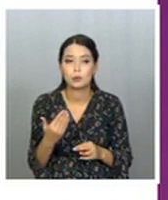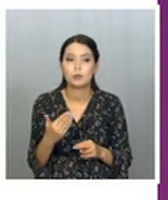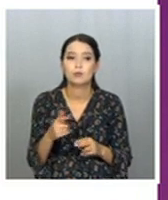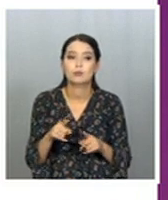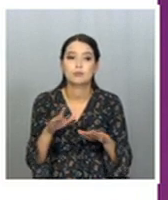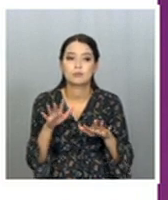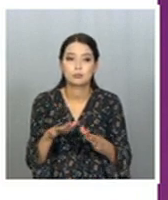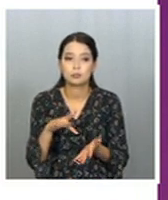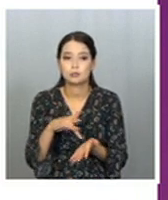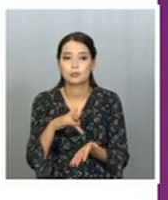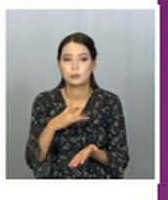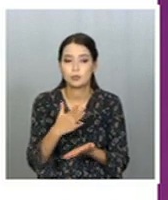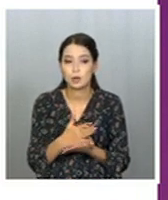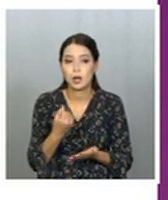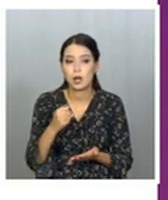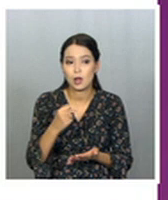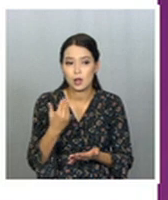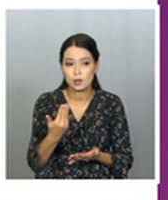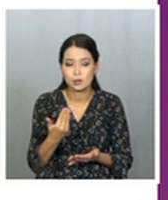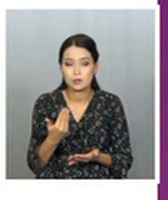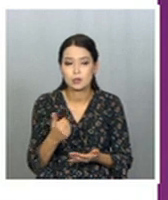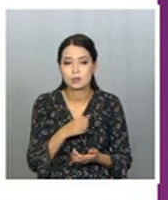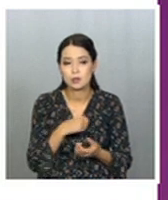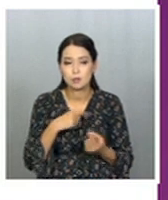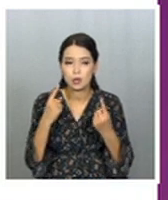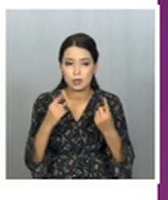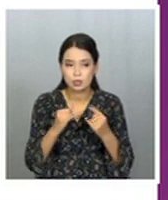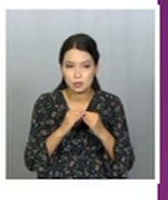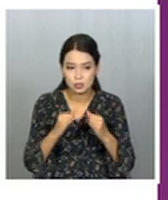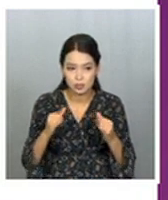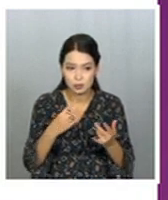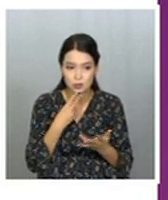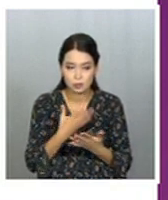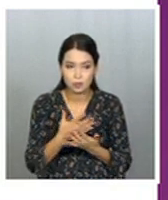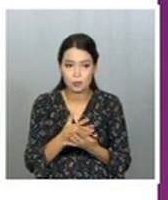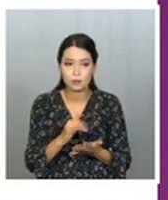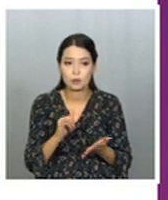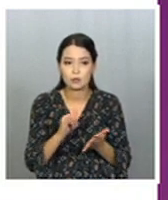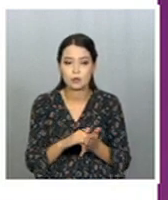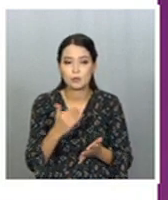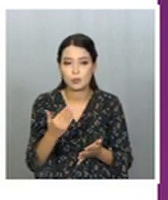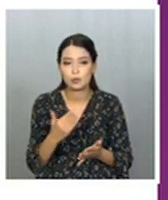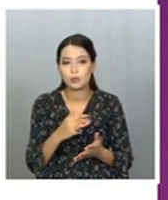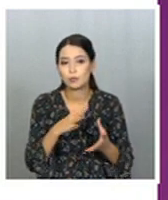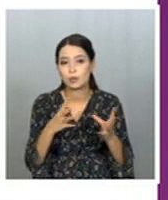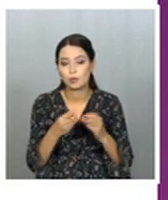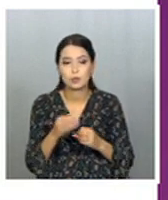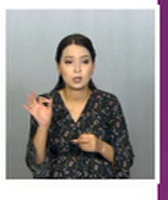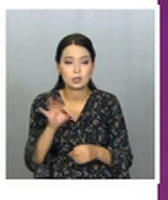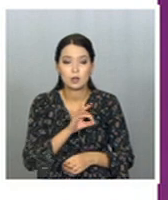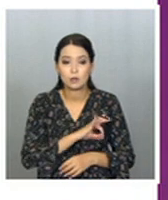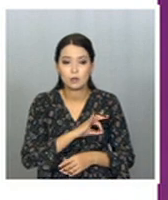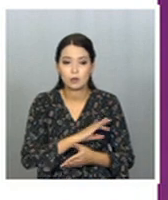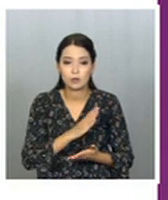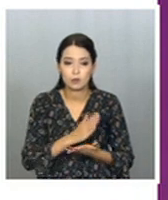шығарады. Алюминий жеңіл әрі электроөткізгіштігі жоғары болғандықтан шаруашылықта кеңінен қолданылады.